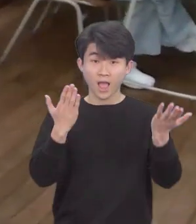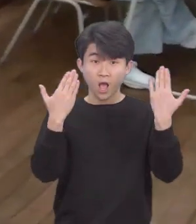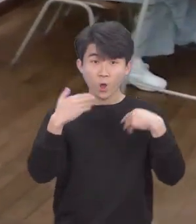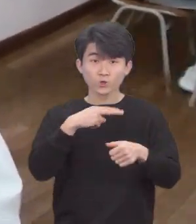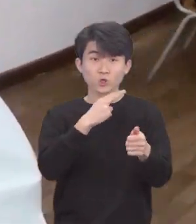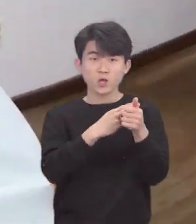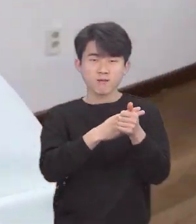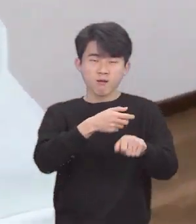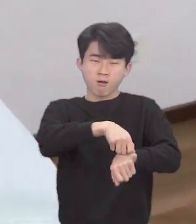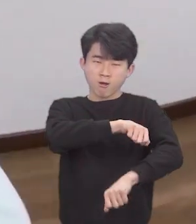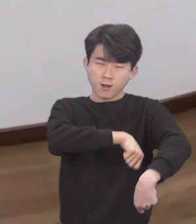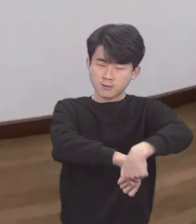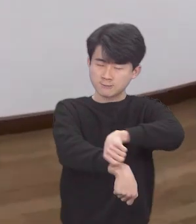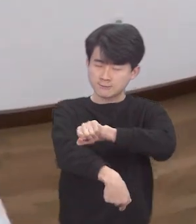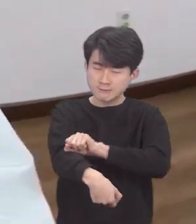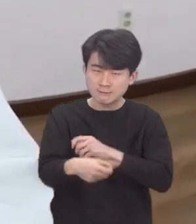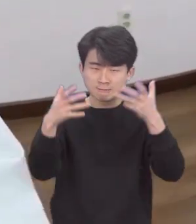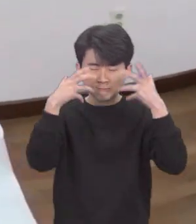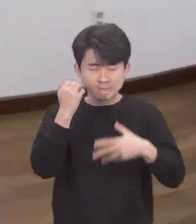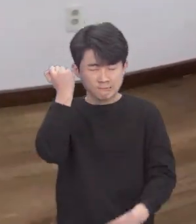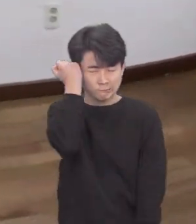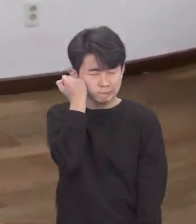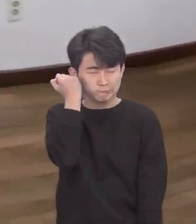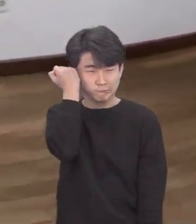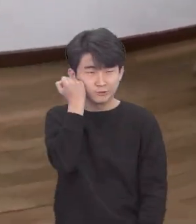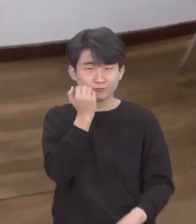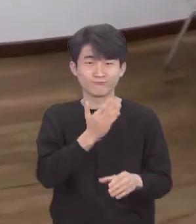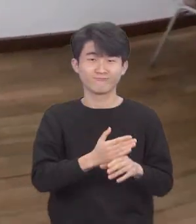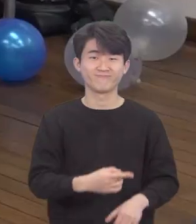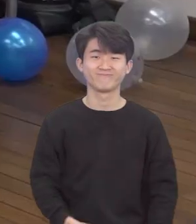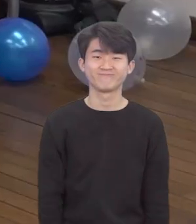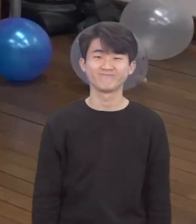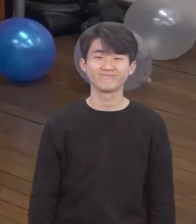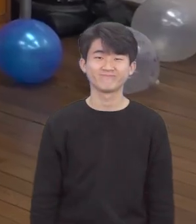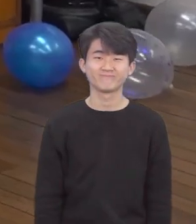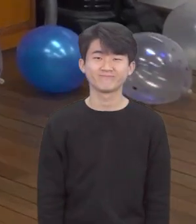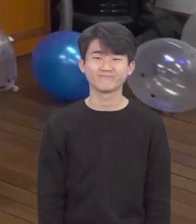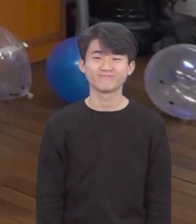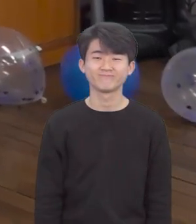학교에서는 이렇게 선생님들이 엄청 열심히 애를 쓰시고 계시거든요. 여기 사진 찍으세요.